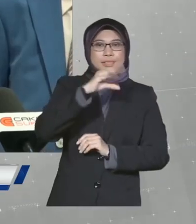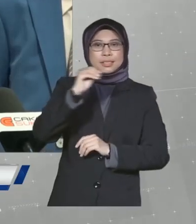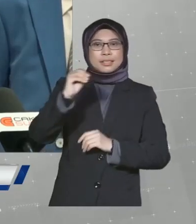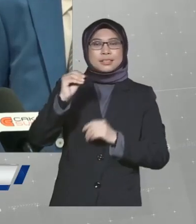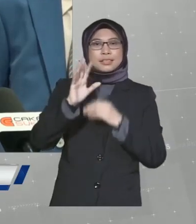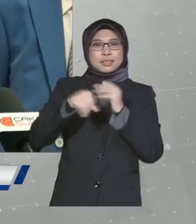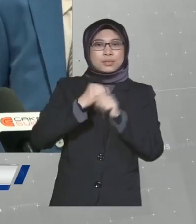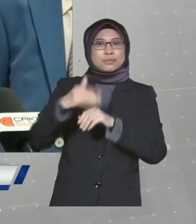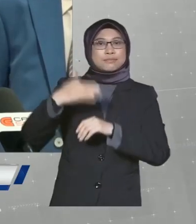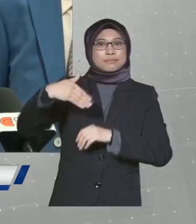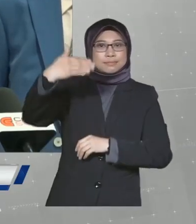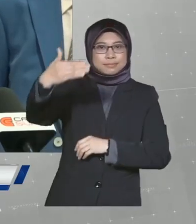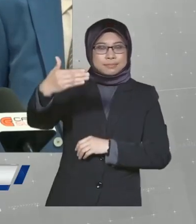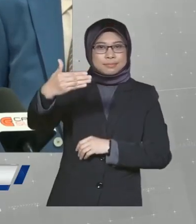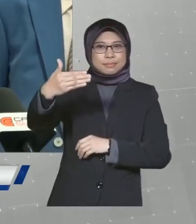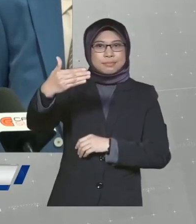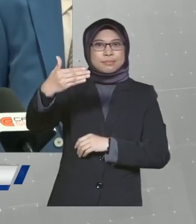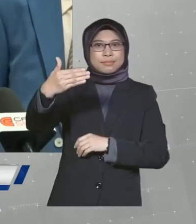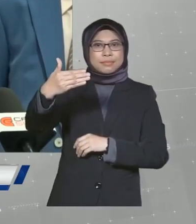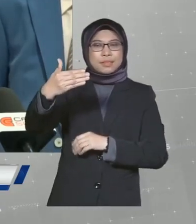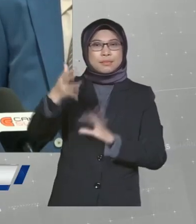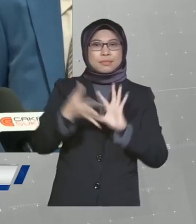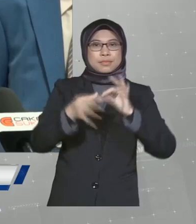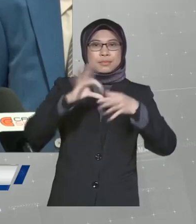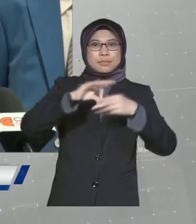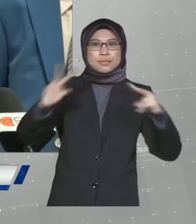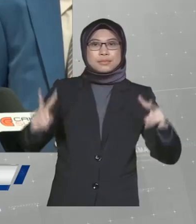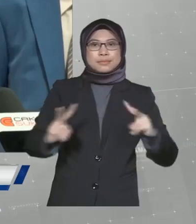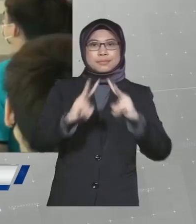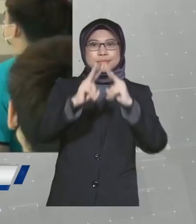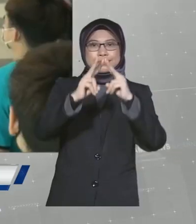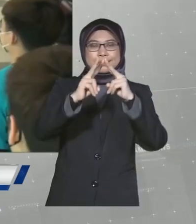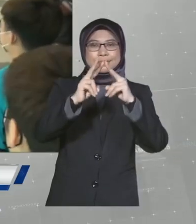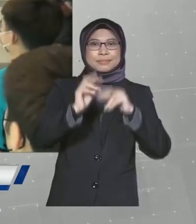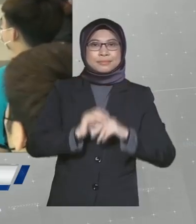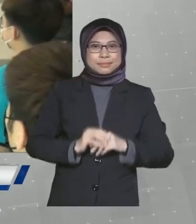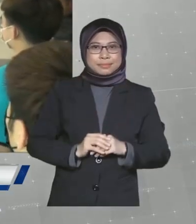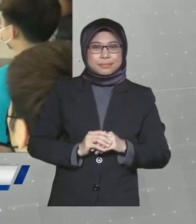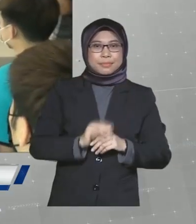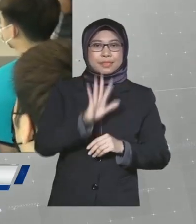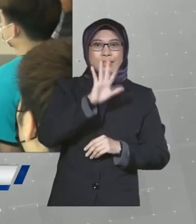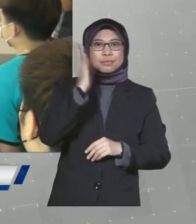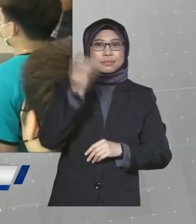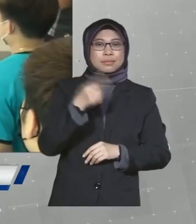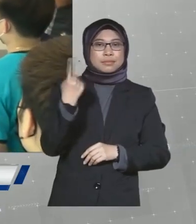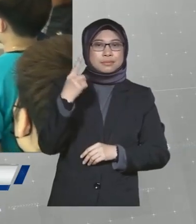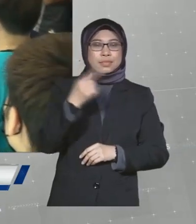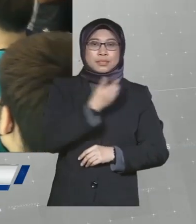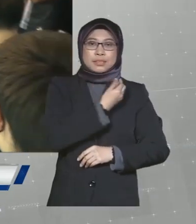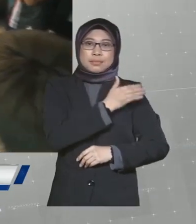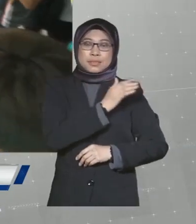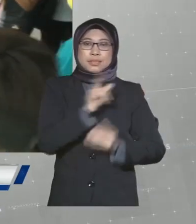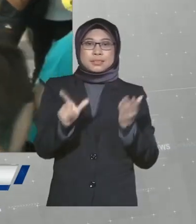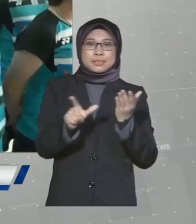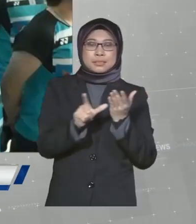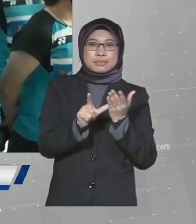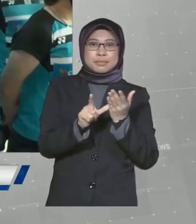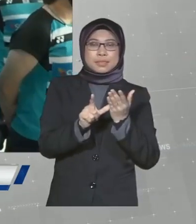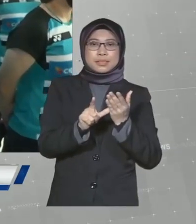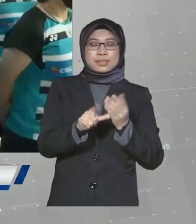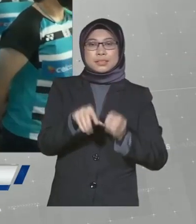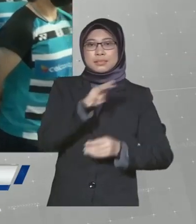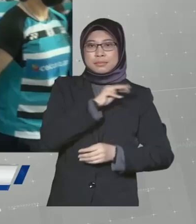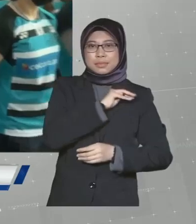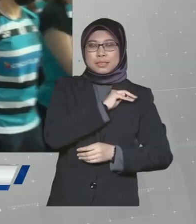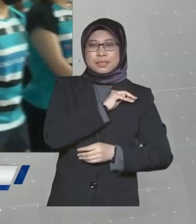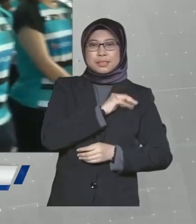yang seterusnya membawa kepada Olimpik Paris 2024. Pada 5 November lalu, bekas timbalan Perdana Menteri Datuk Seri Dr.